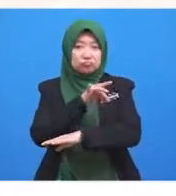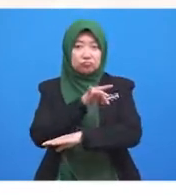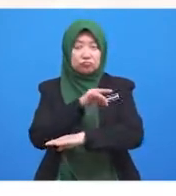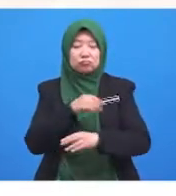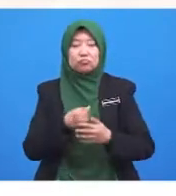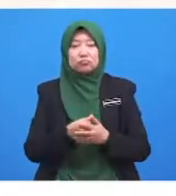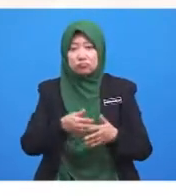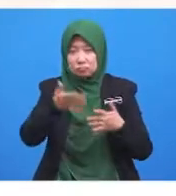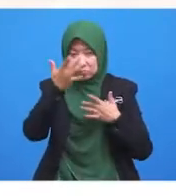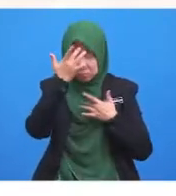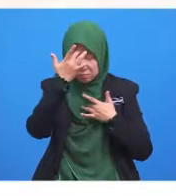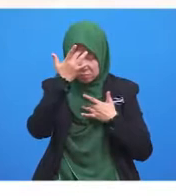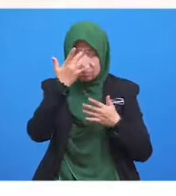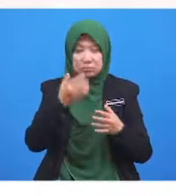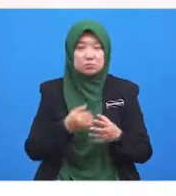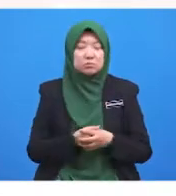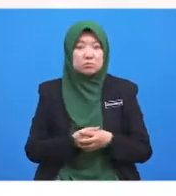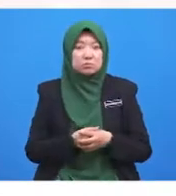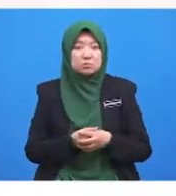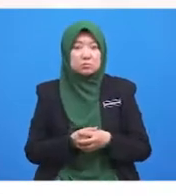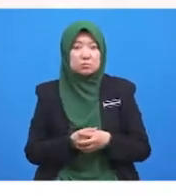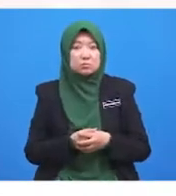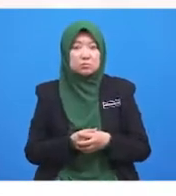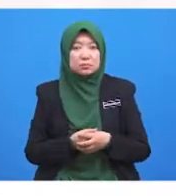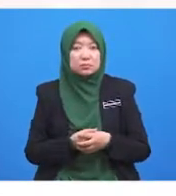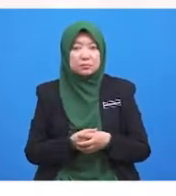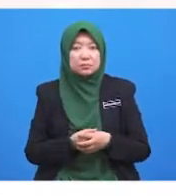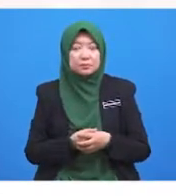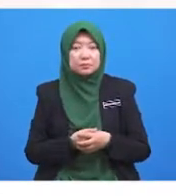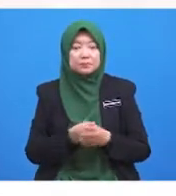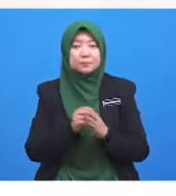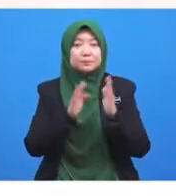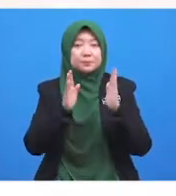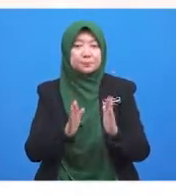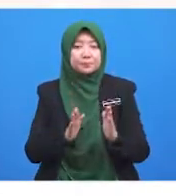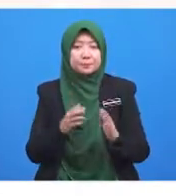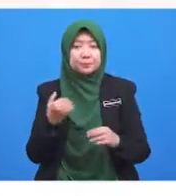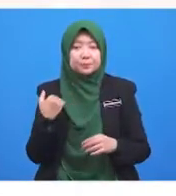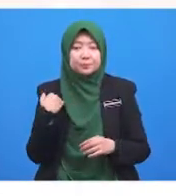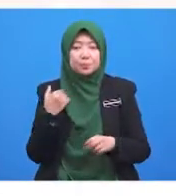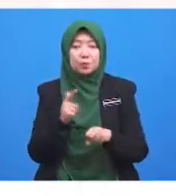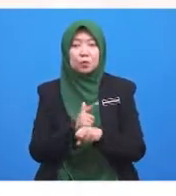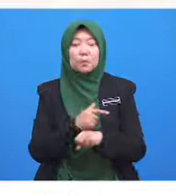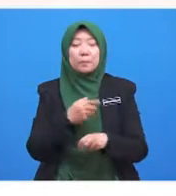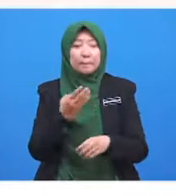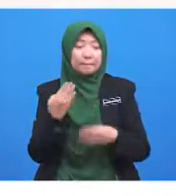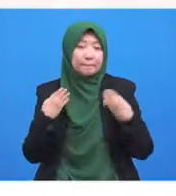yang bermasalah seperti hypersensitif, seseorang yang mempunyai masalah logam pada badan,